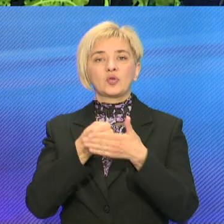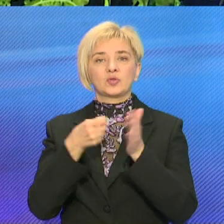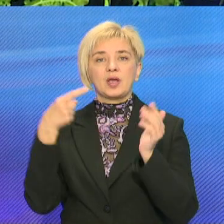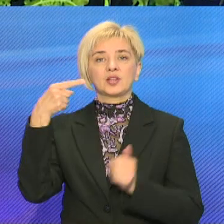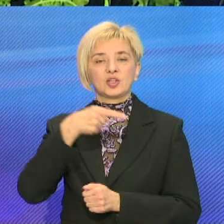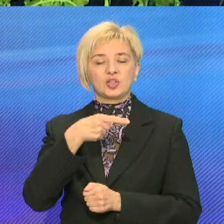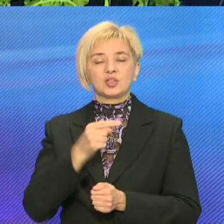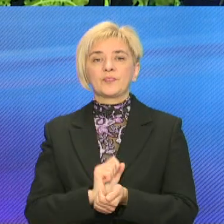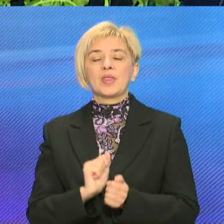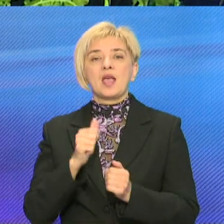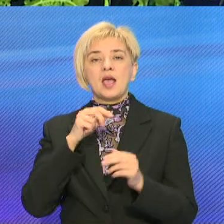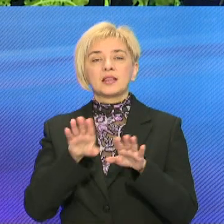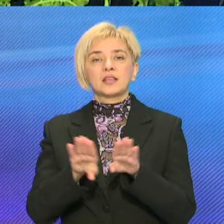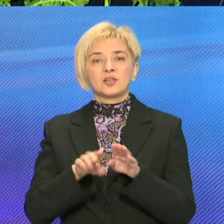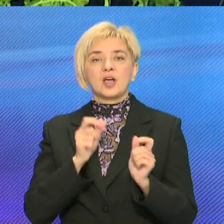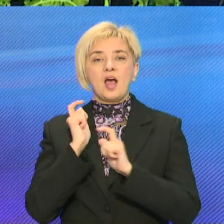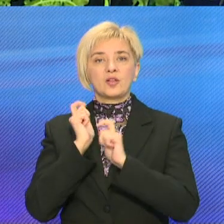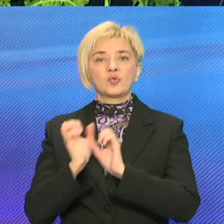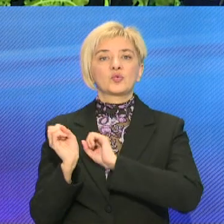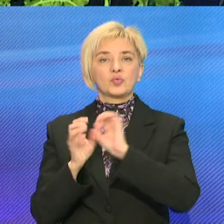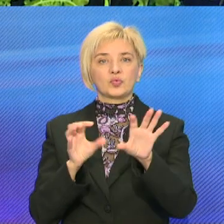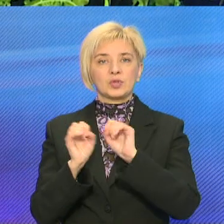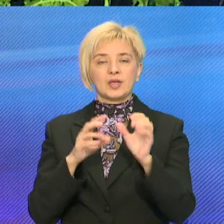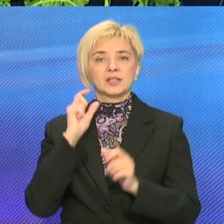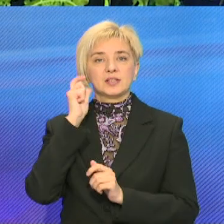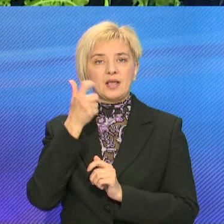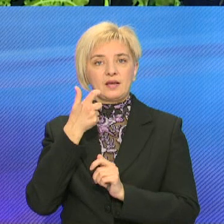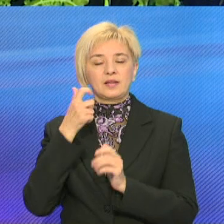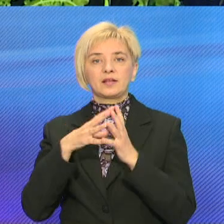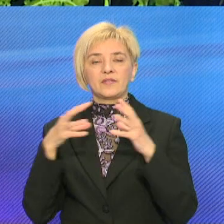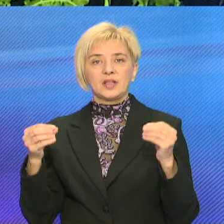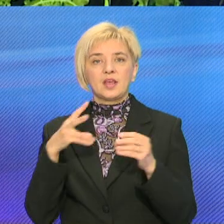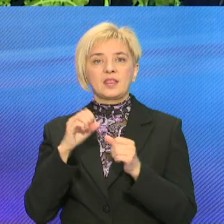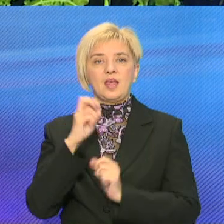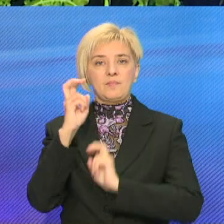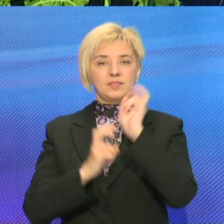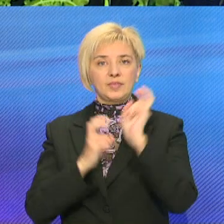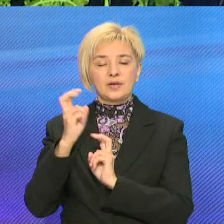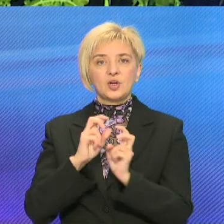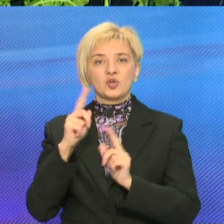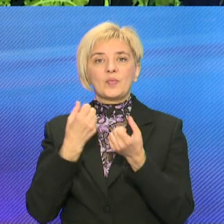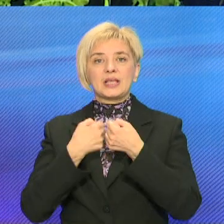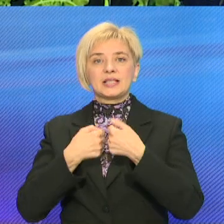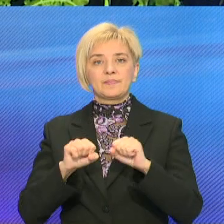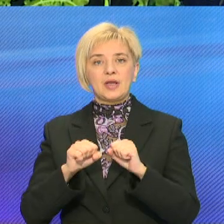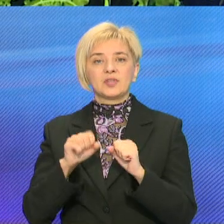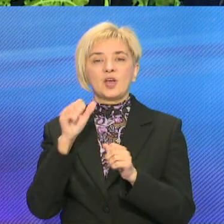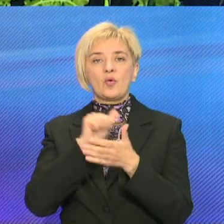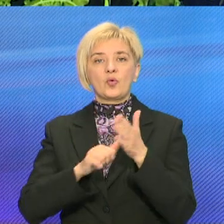центнеров. Параллельно идет отгрузка солодких корнеплодов на перепрацовщий комбинат. Как позбегнуть автомобильных чергов,